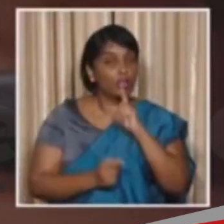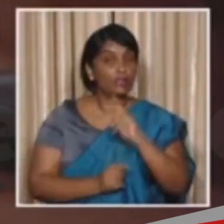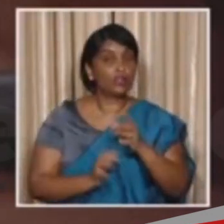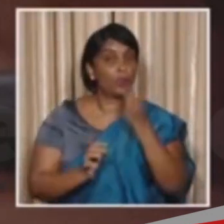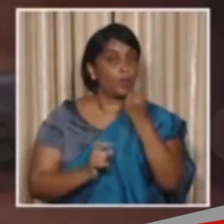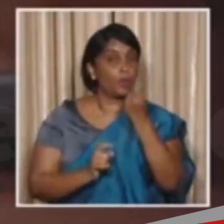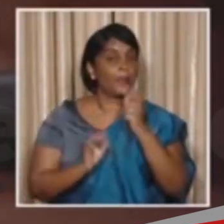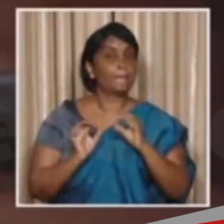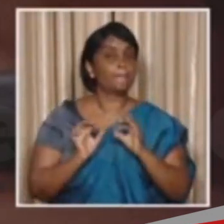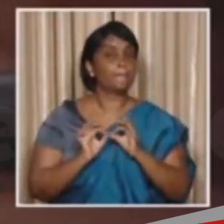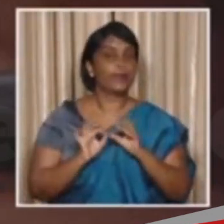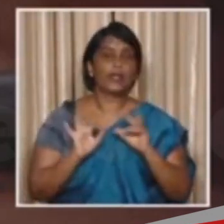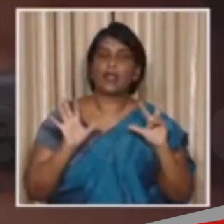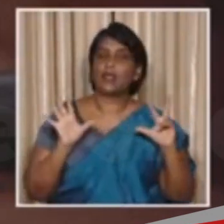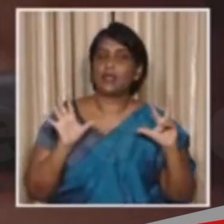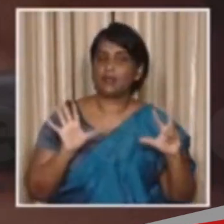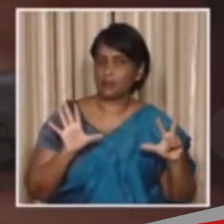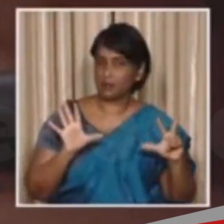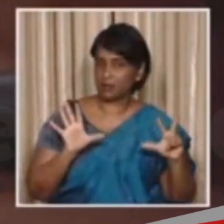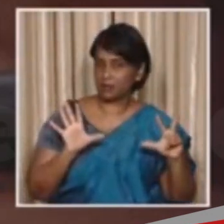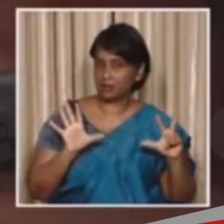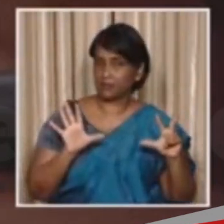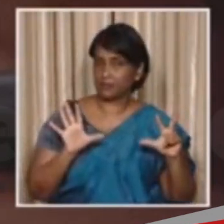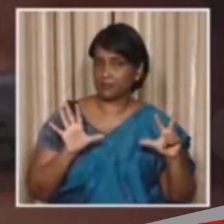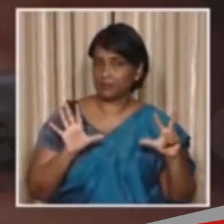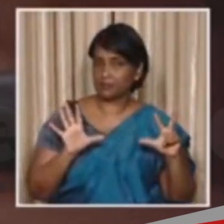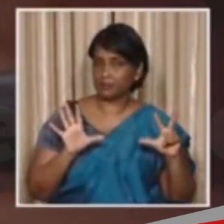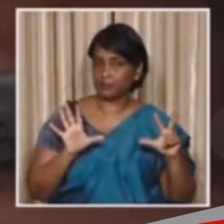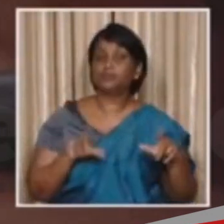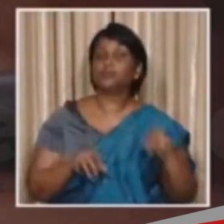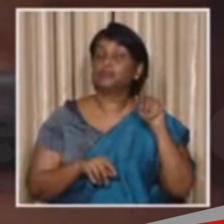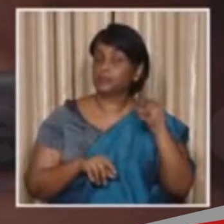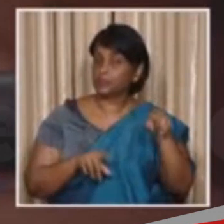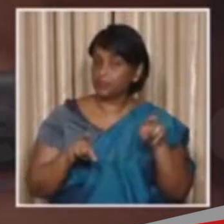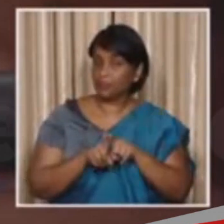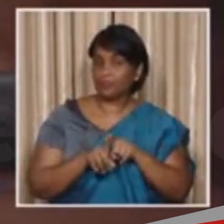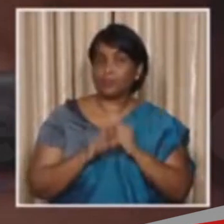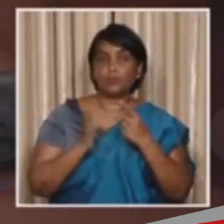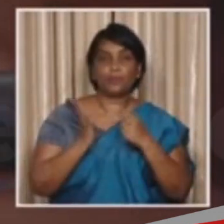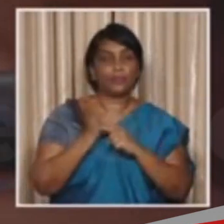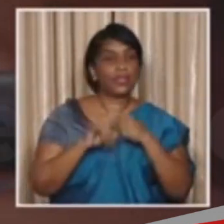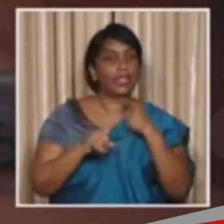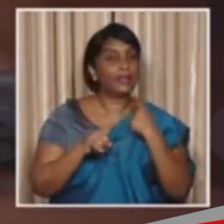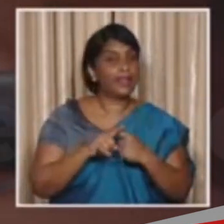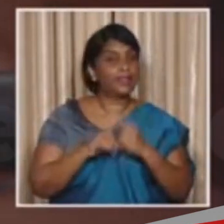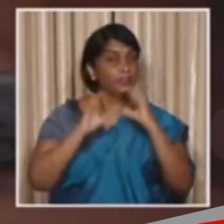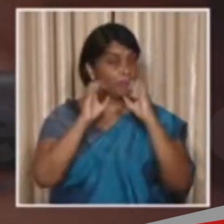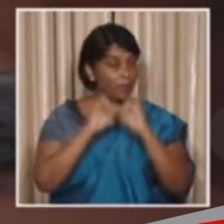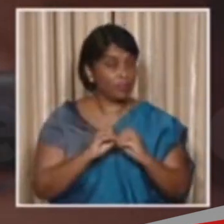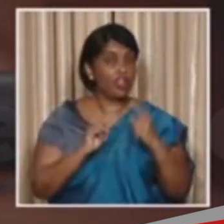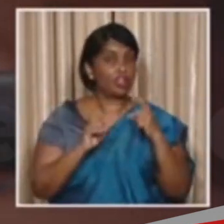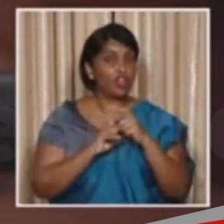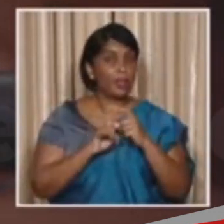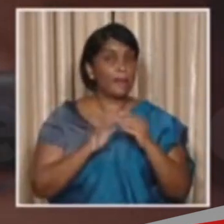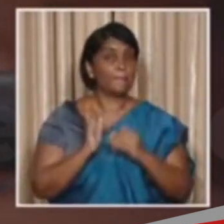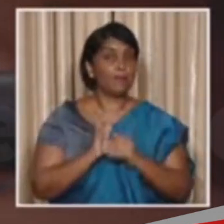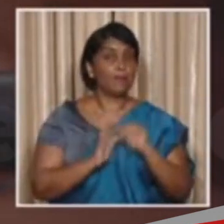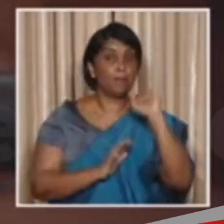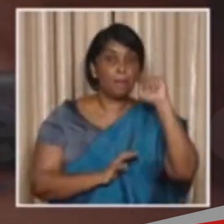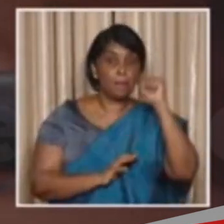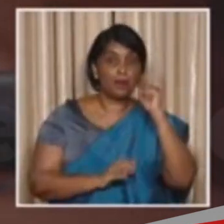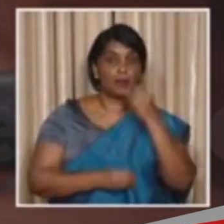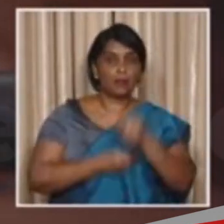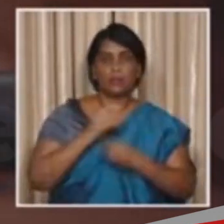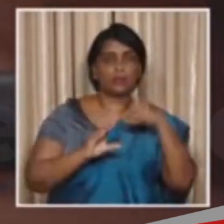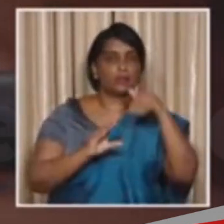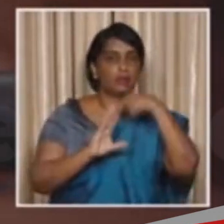බිලියන 8ක් පමණි. හරිද? ඒ අනුව ශූන්‍ය බදු අනුපාතයට හිමිකම් කීම සඳහා ඩොලර් මිලියන 50ක ආයෝජනයක් මෙරට